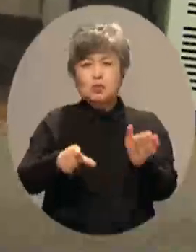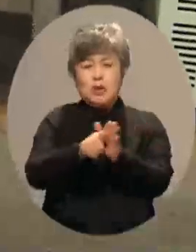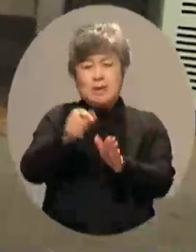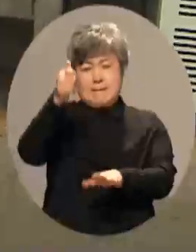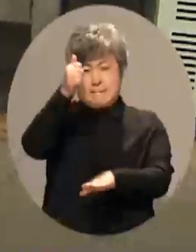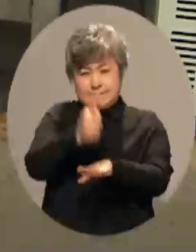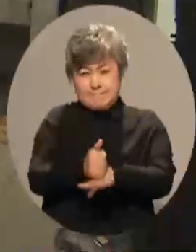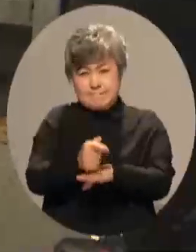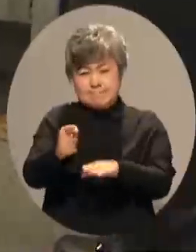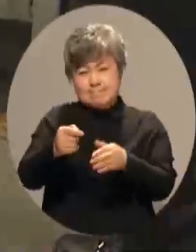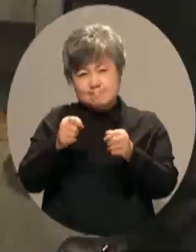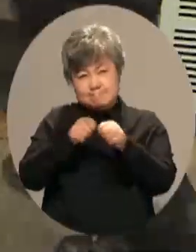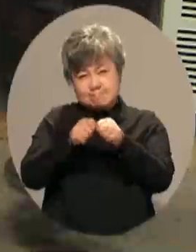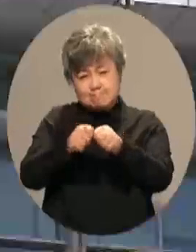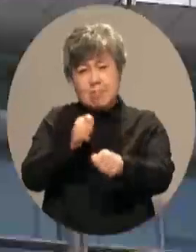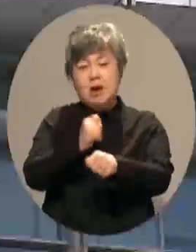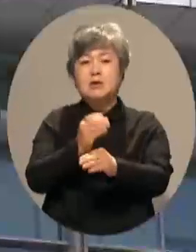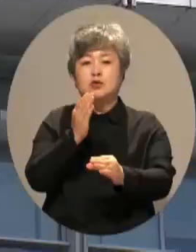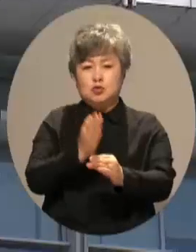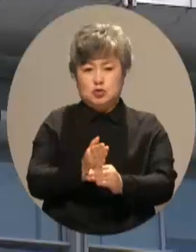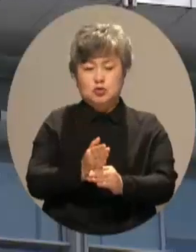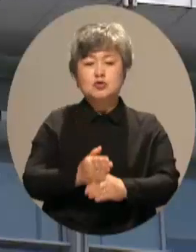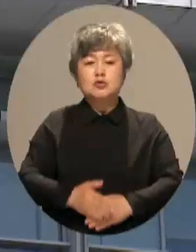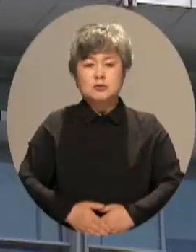체증작업도 버리는 것으로 알려졌습니다